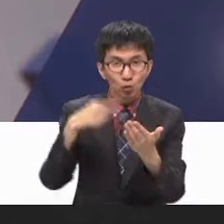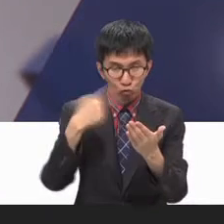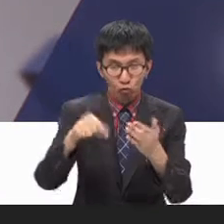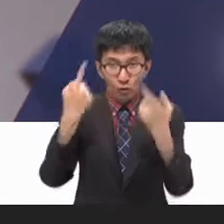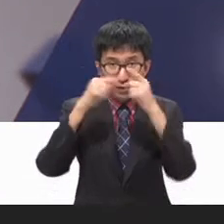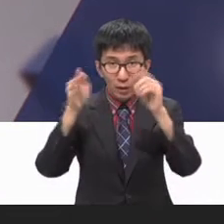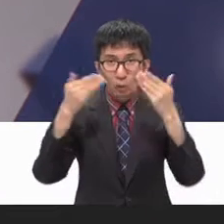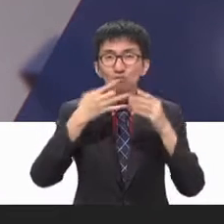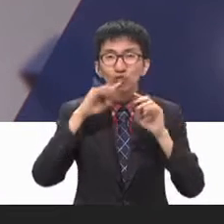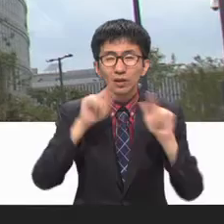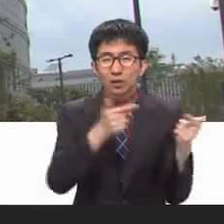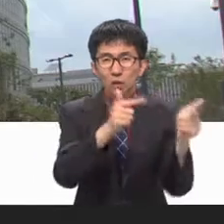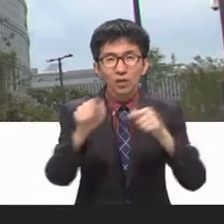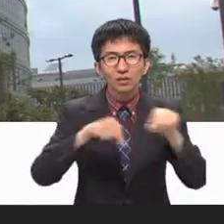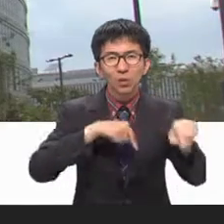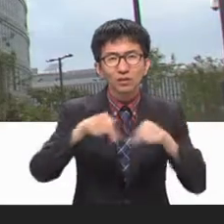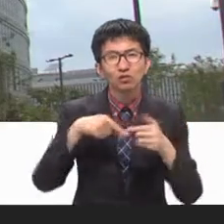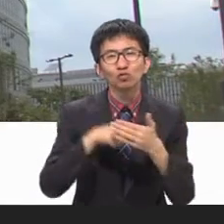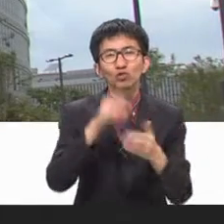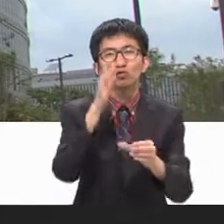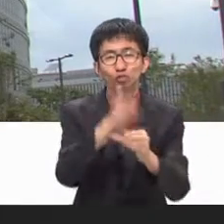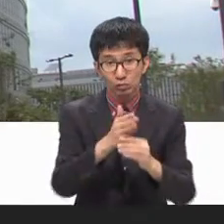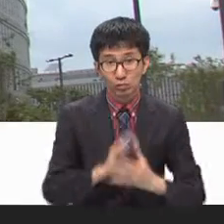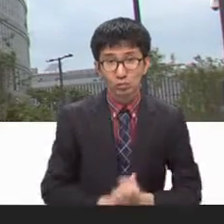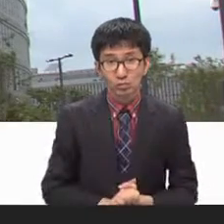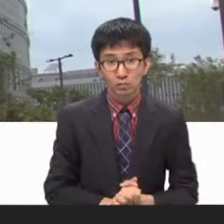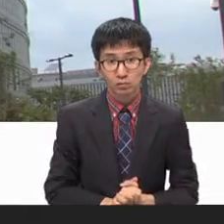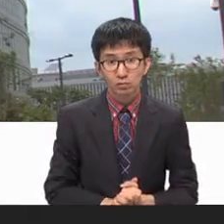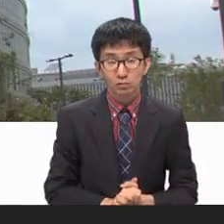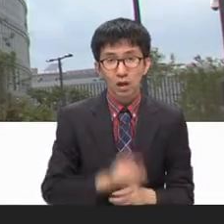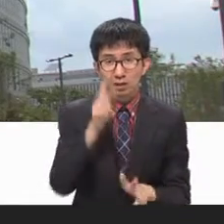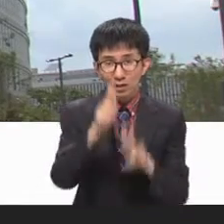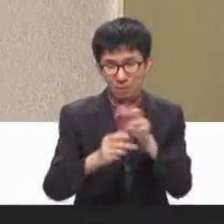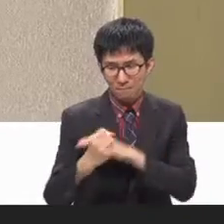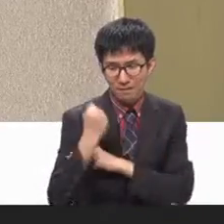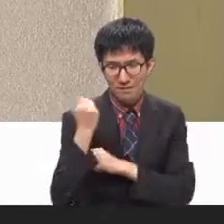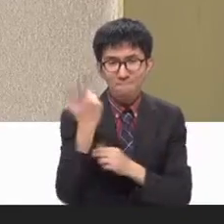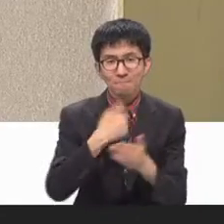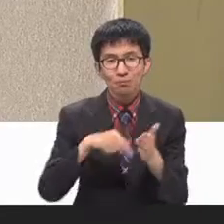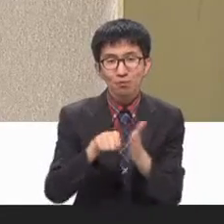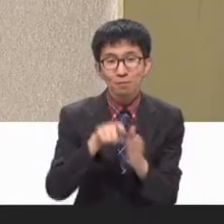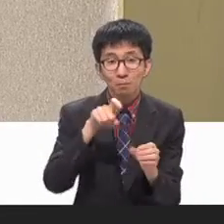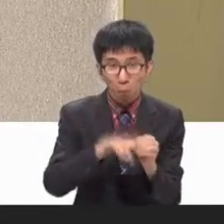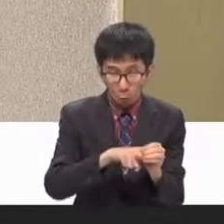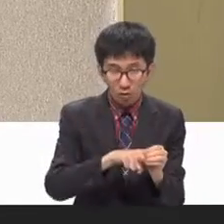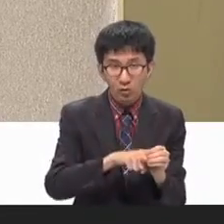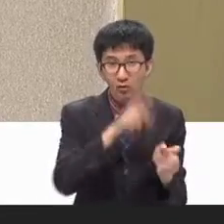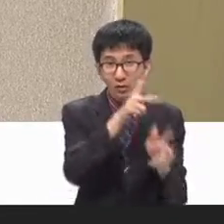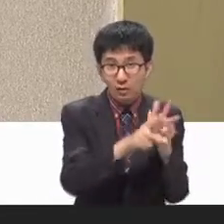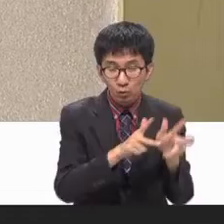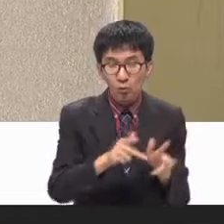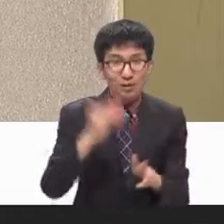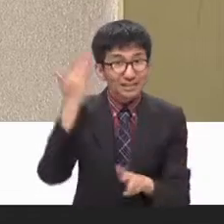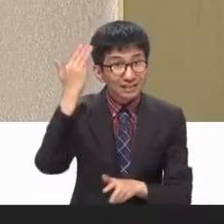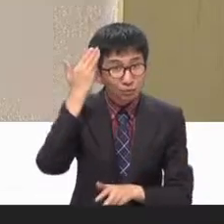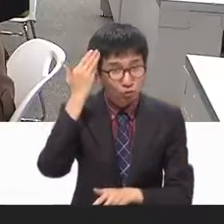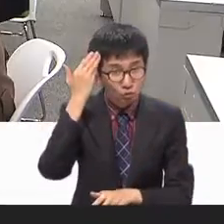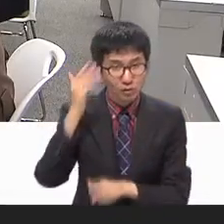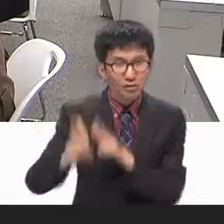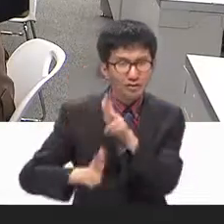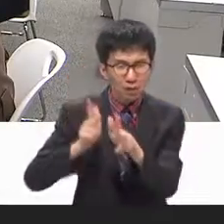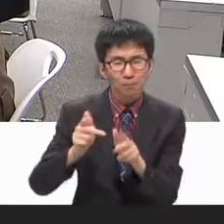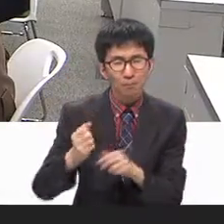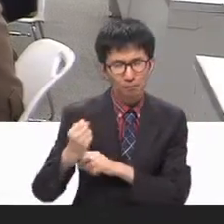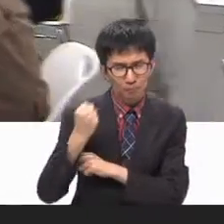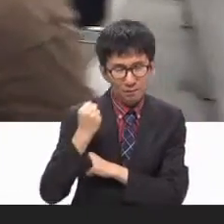여러 정책을 추진하고 있는 상태입니다 2 산업계 친화적인 대학을 키우겠다는 프라임 사업과 이 문학적 역량을 강화하겠다는 코어